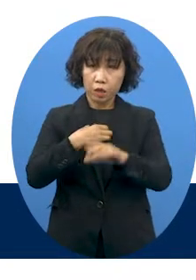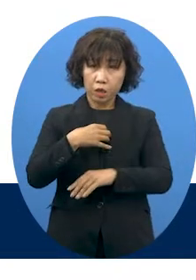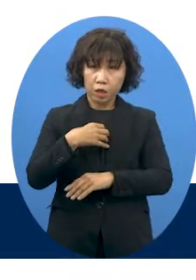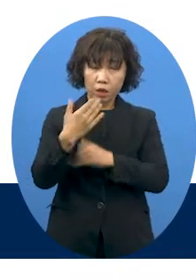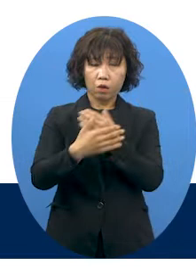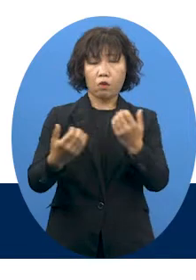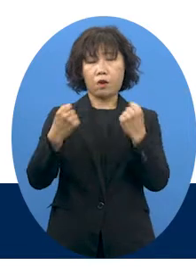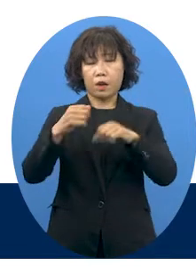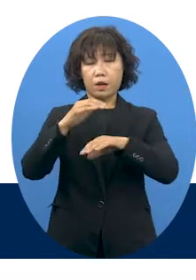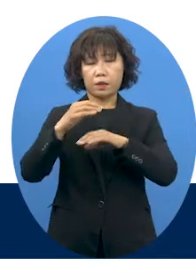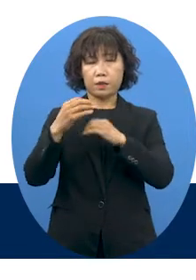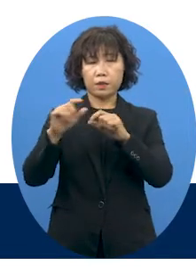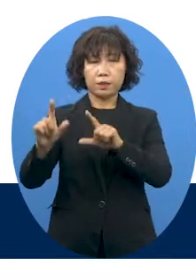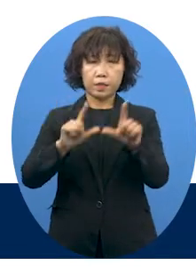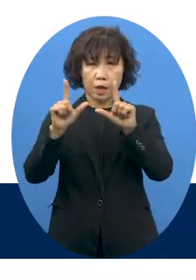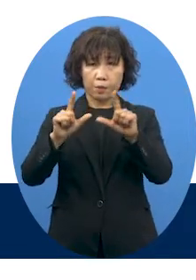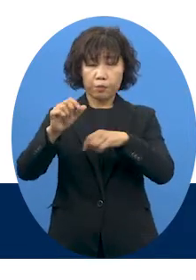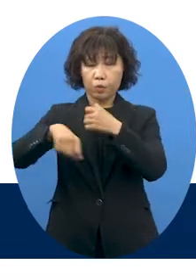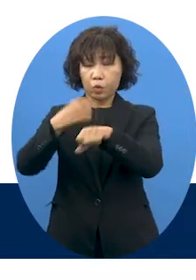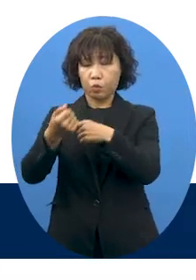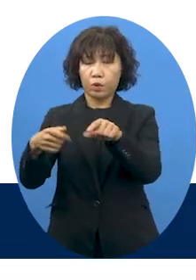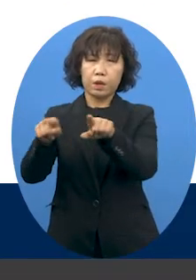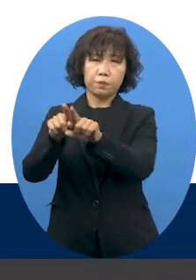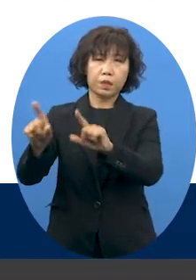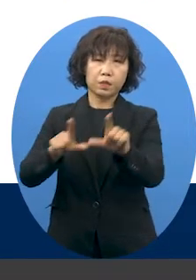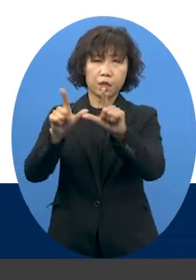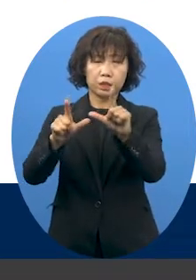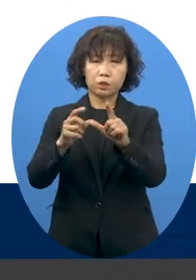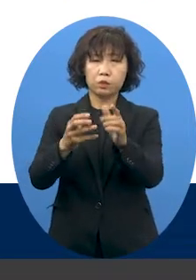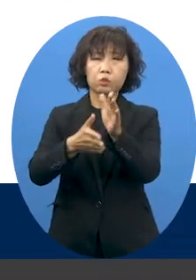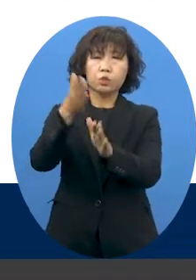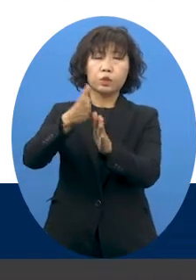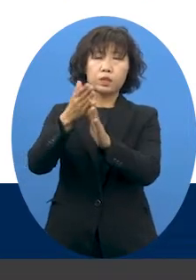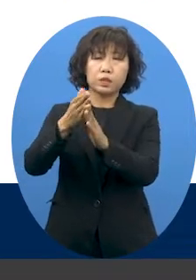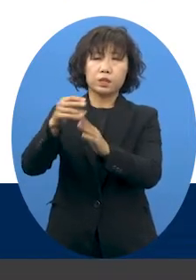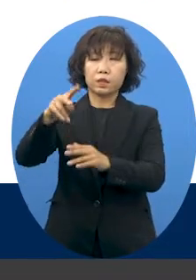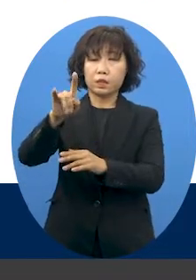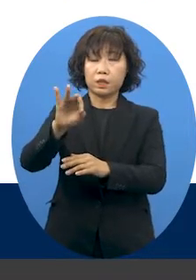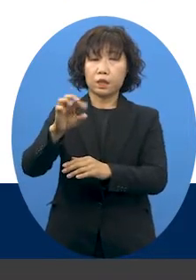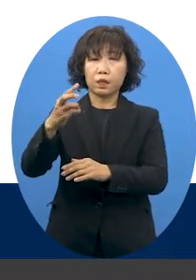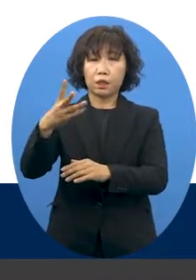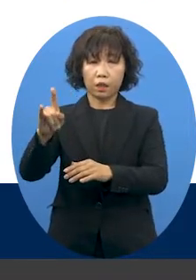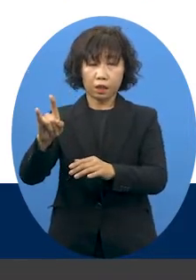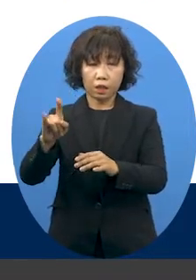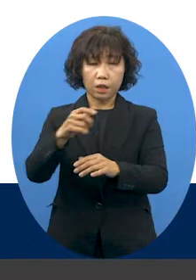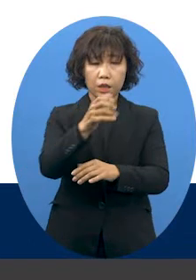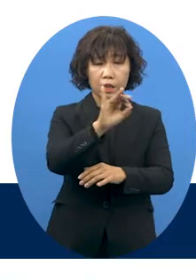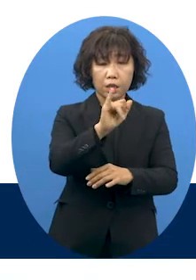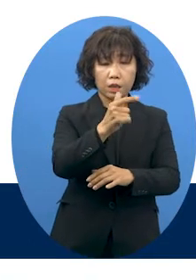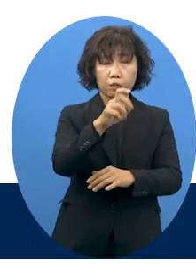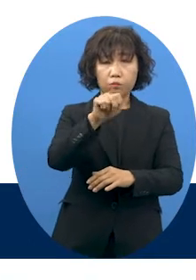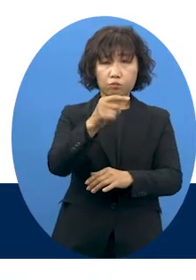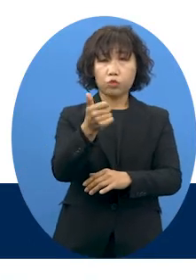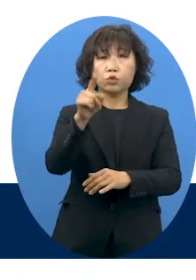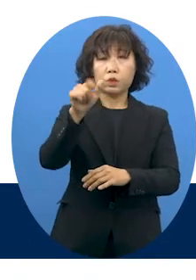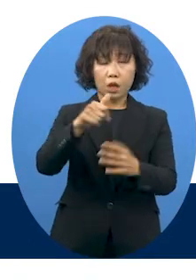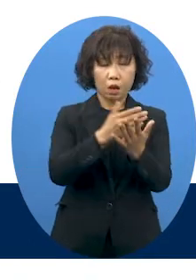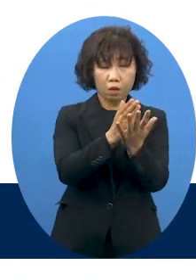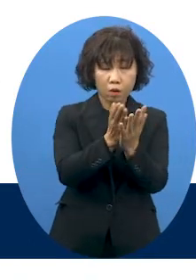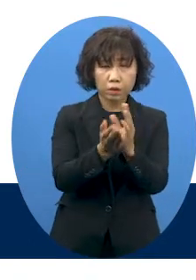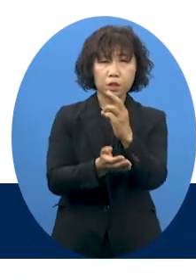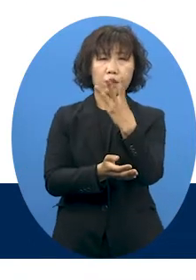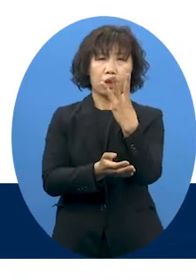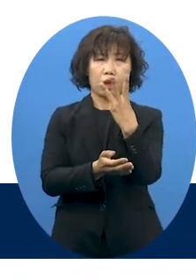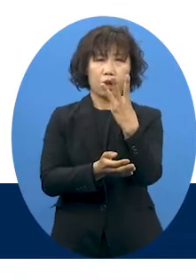시대의 실천과 건강한 삶 동물과 함께 살아가는 도시 생태 게 인도 임 문학 여행 등 3개 강조로